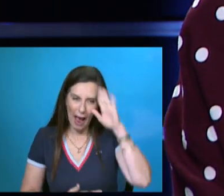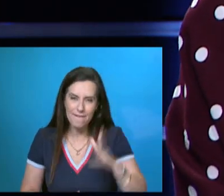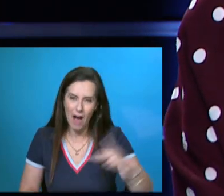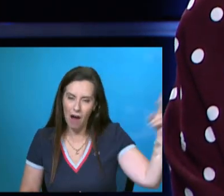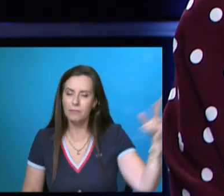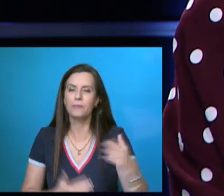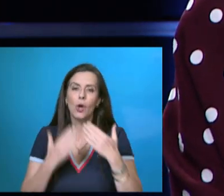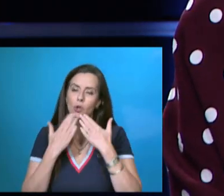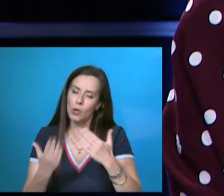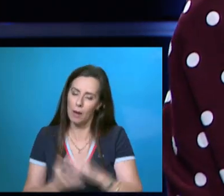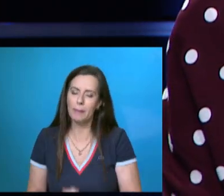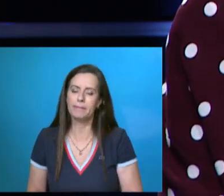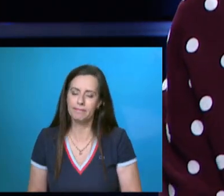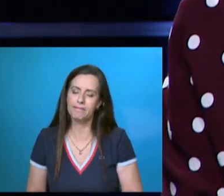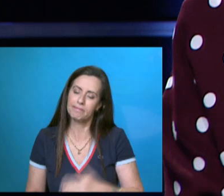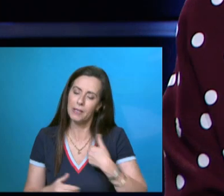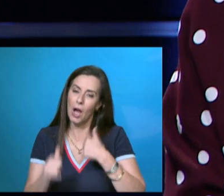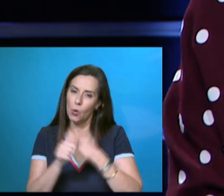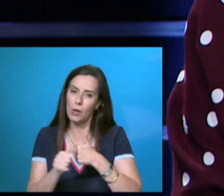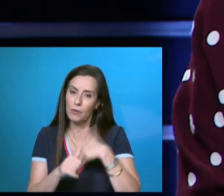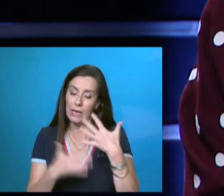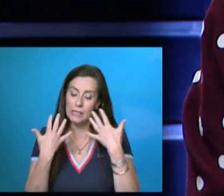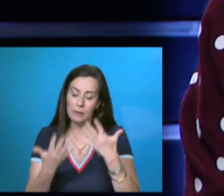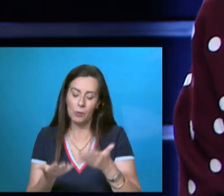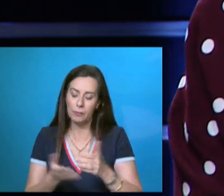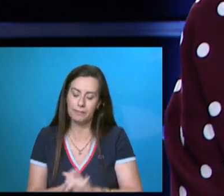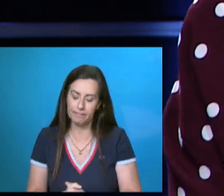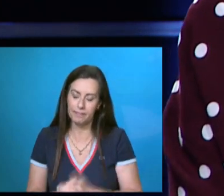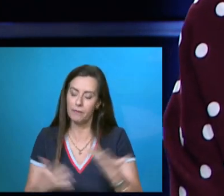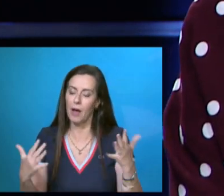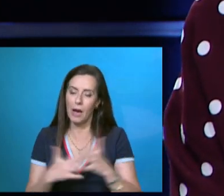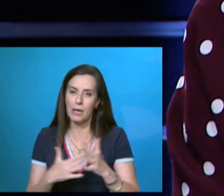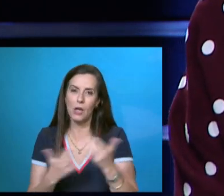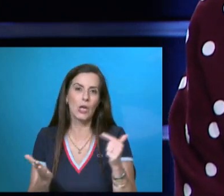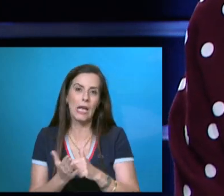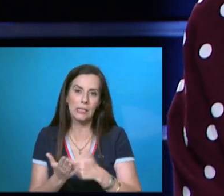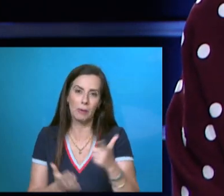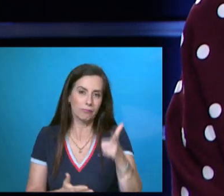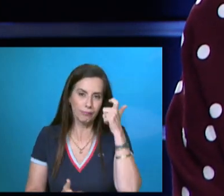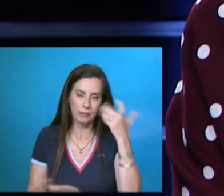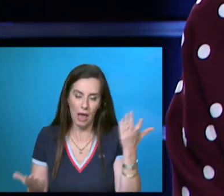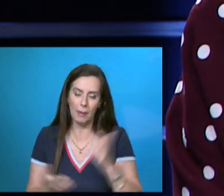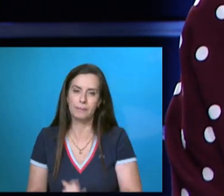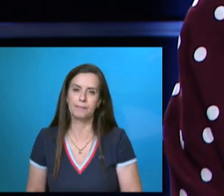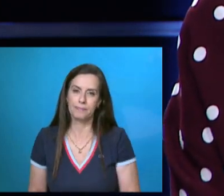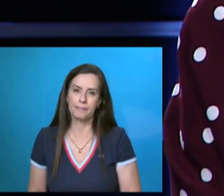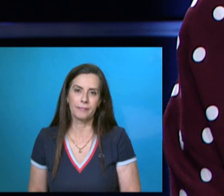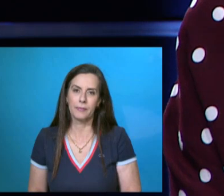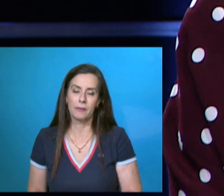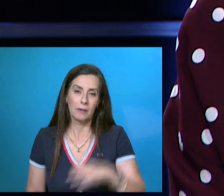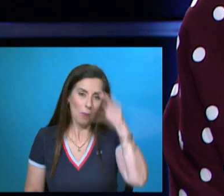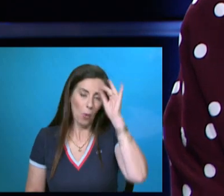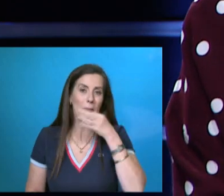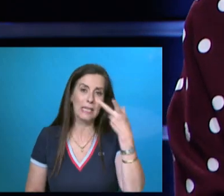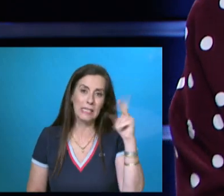אנחנו כמובן נעקוב אחרי הסיפור הזה וחקירת הנסיבות של הירי בגבר כבן 20